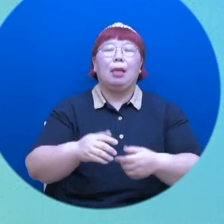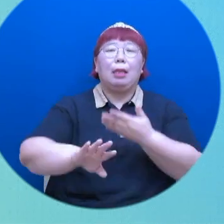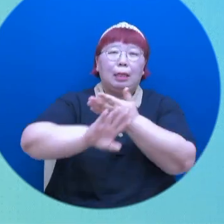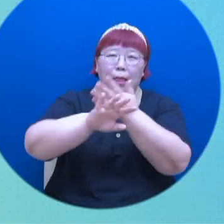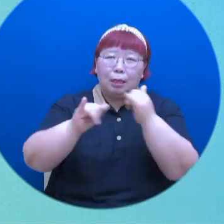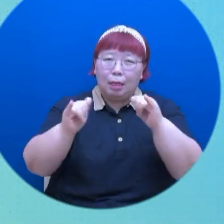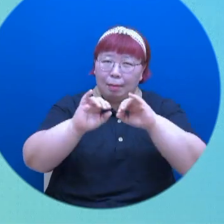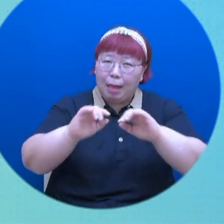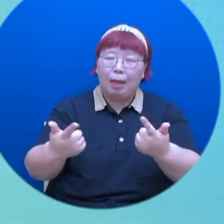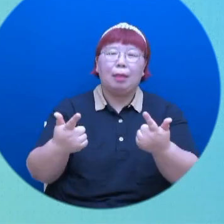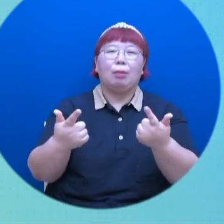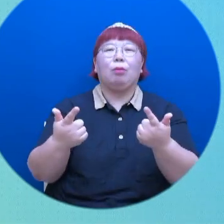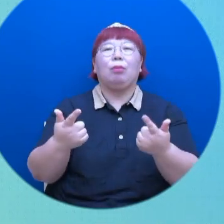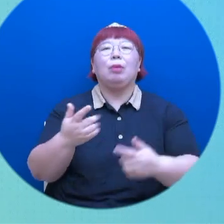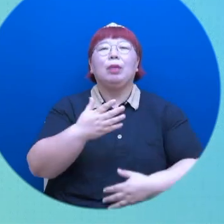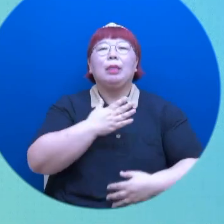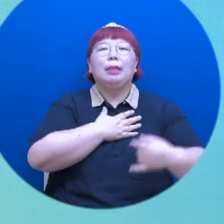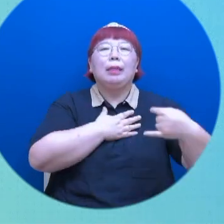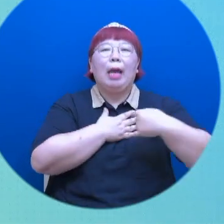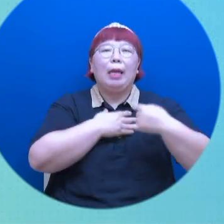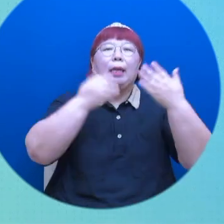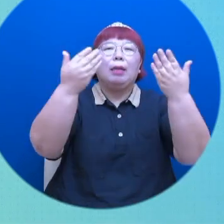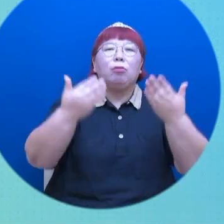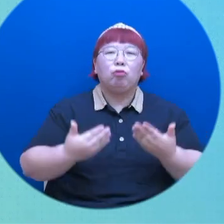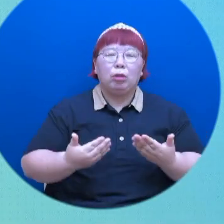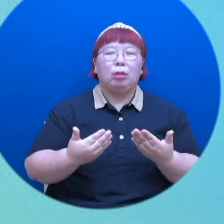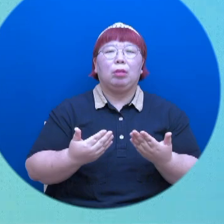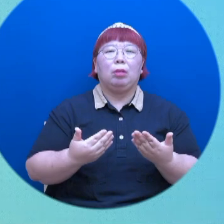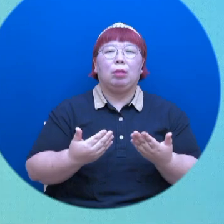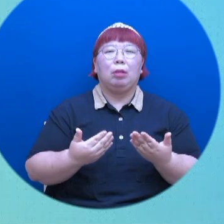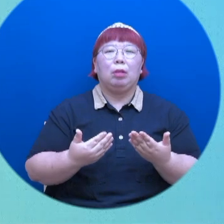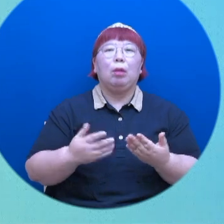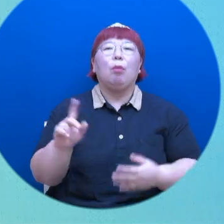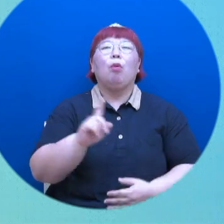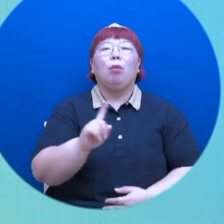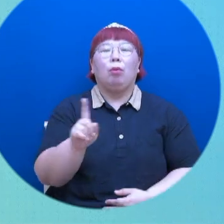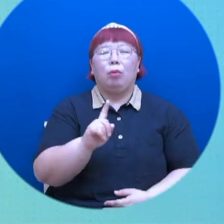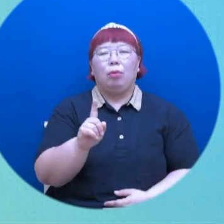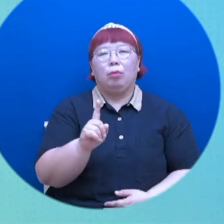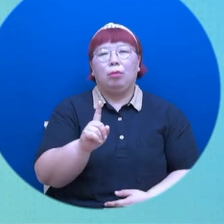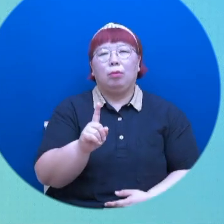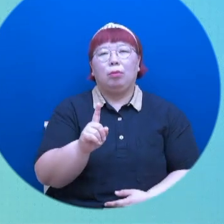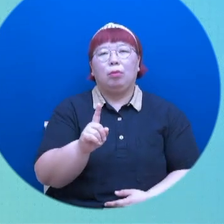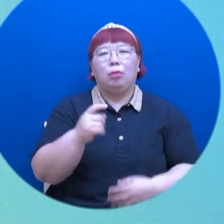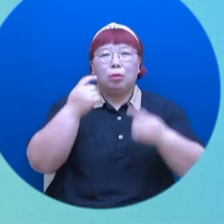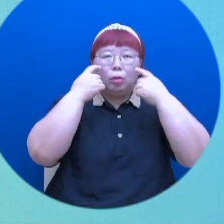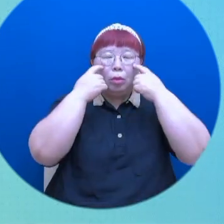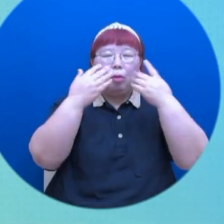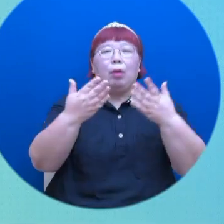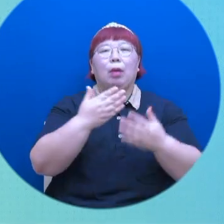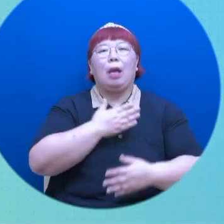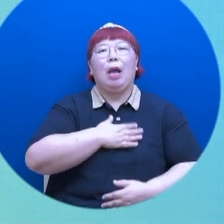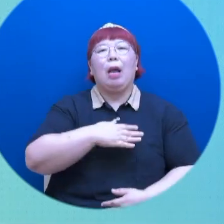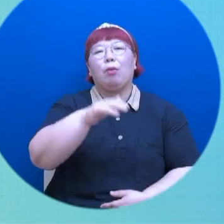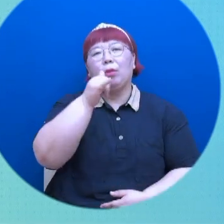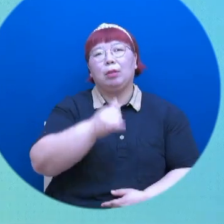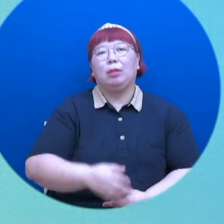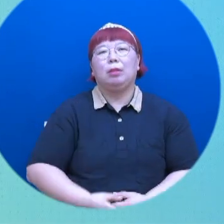아니라 나에게 주신 것이 무엇인지 정확히 알고 있었던